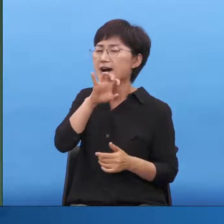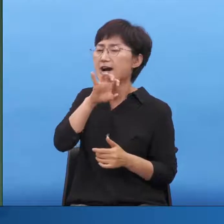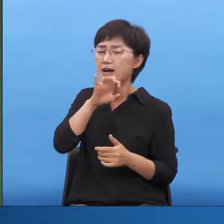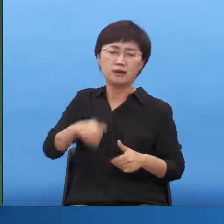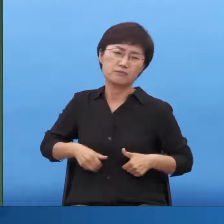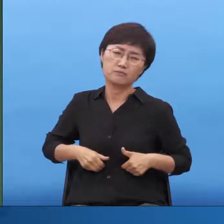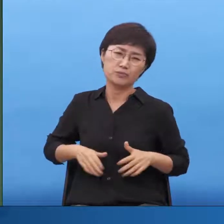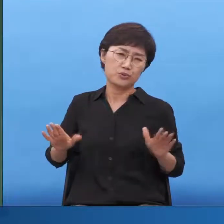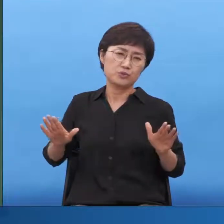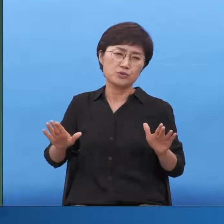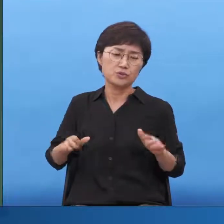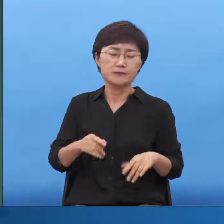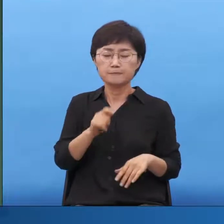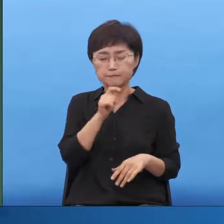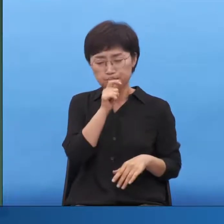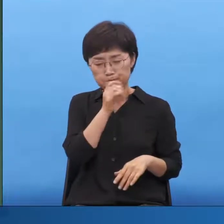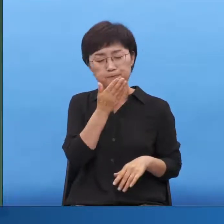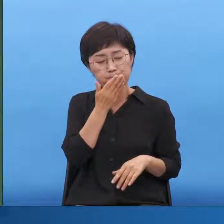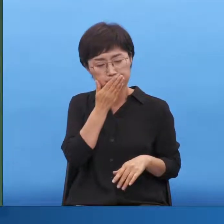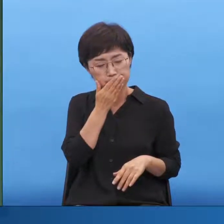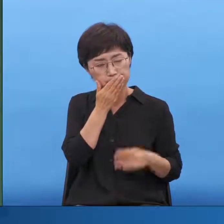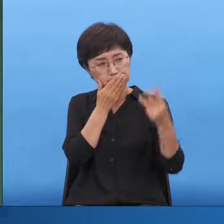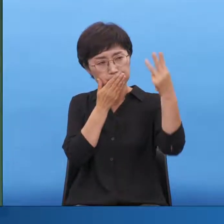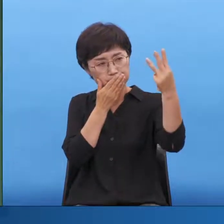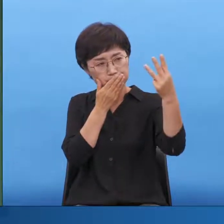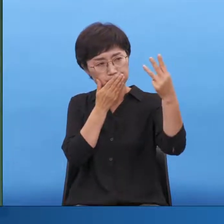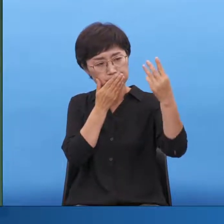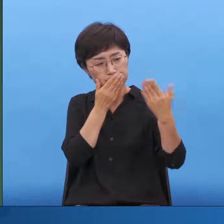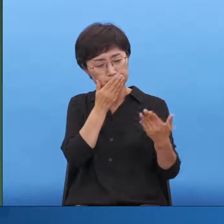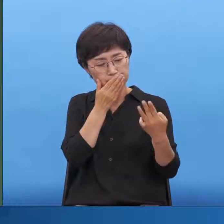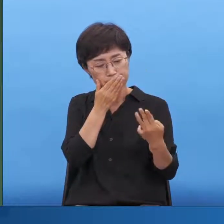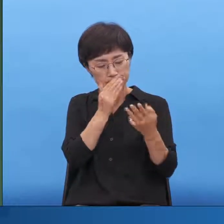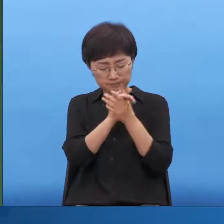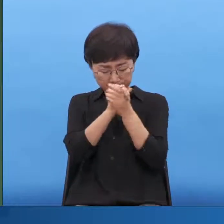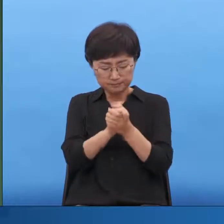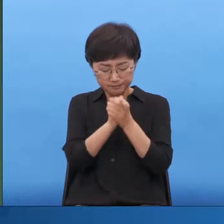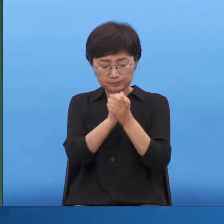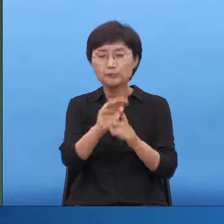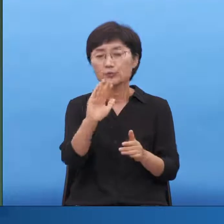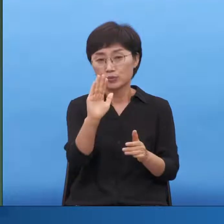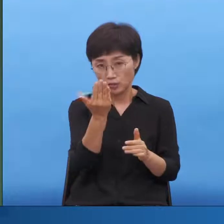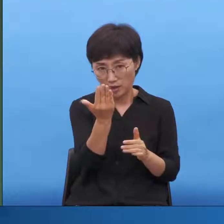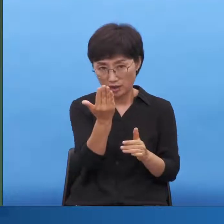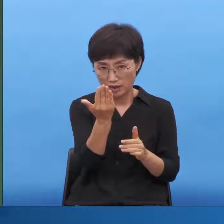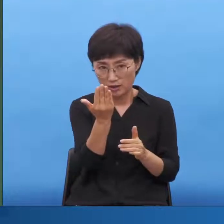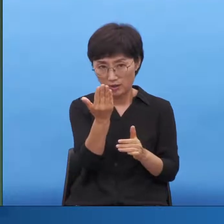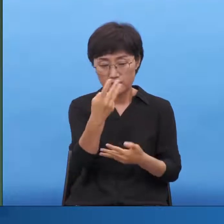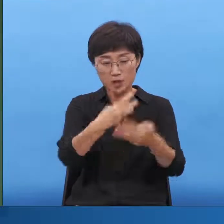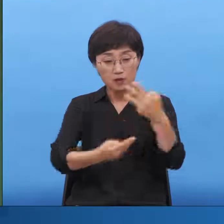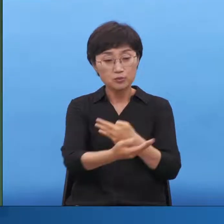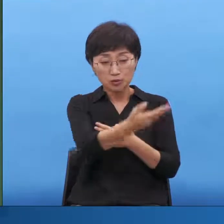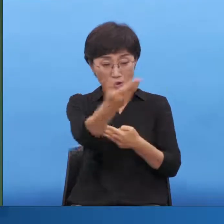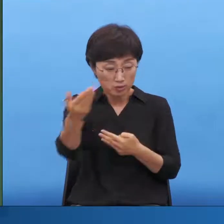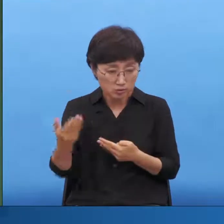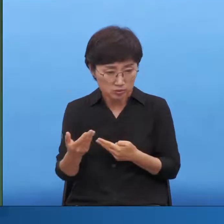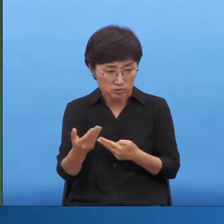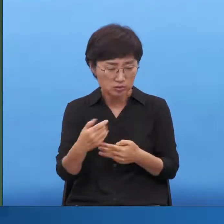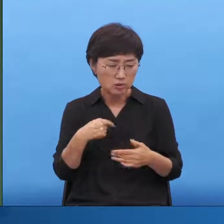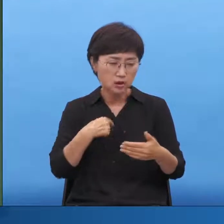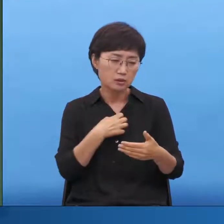大家也有又苦又累又难的时候，你们什么也不要说，要祷告这个。 또 사실은 그 렘넌트들이 부모님에게 애로사항을 다 얘기할 수 없어요. 그러니까 여러분이 기도하라는 거죠. 世上